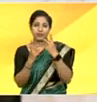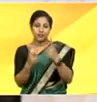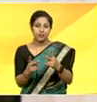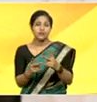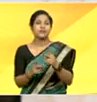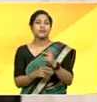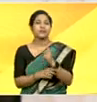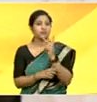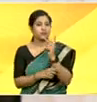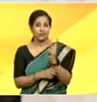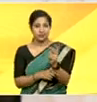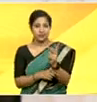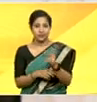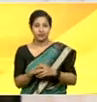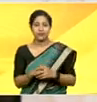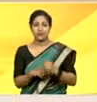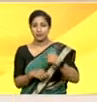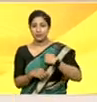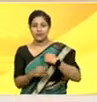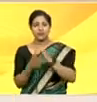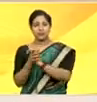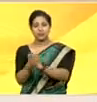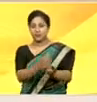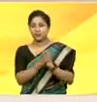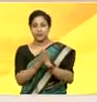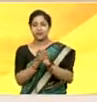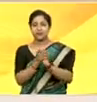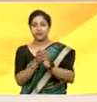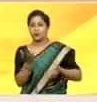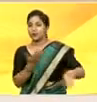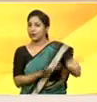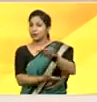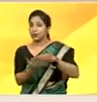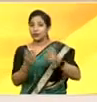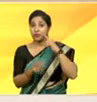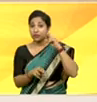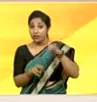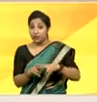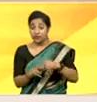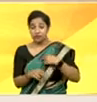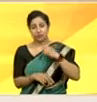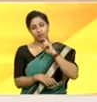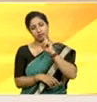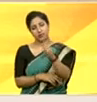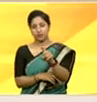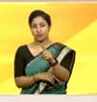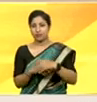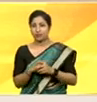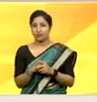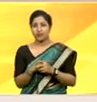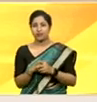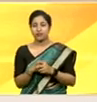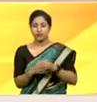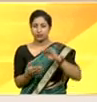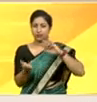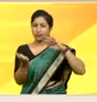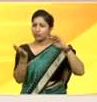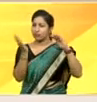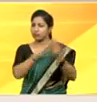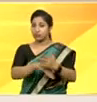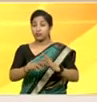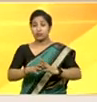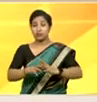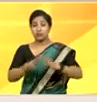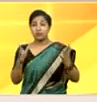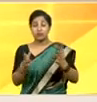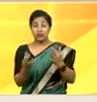होले। मेरे प्यारे साथियों, अगर मैं आपसे पूछूं कि दुनिया का